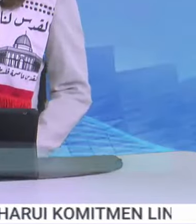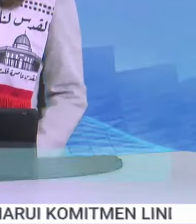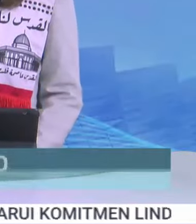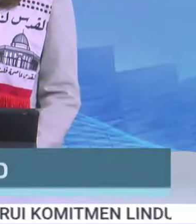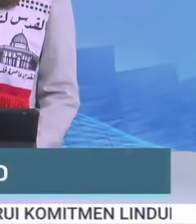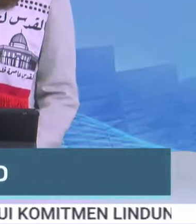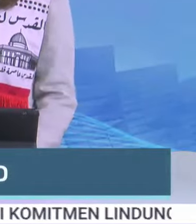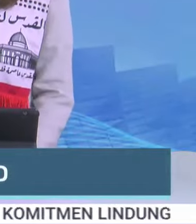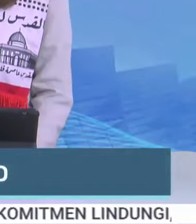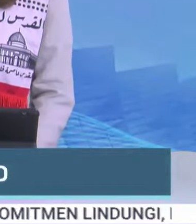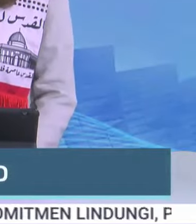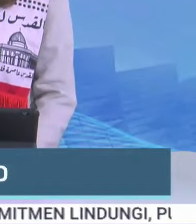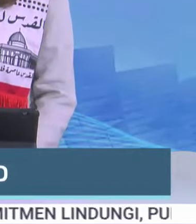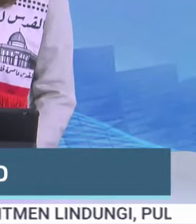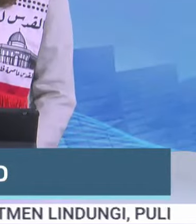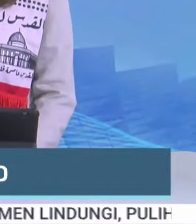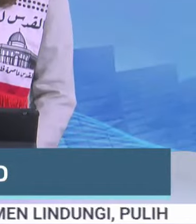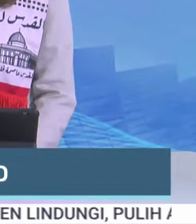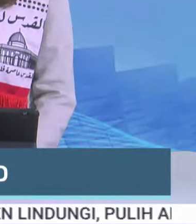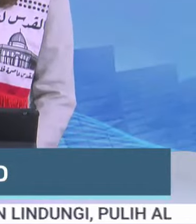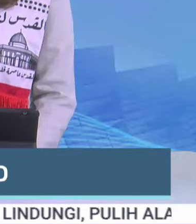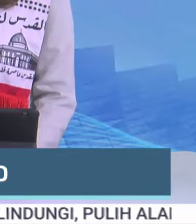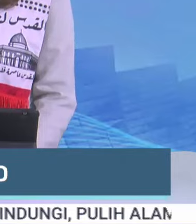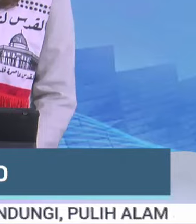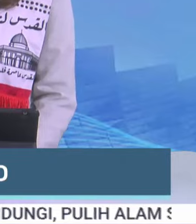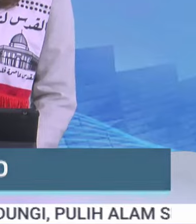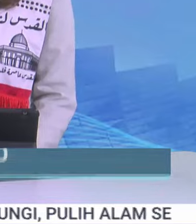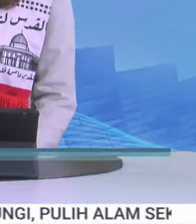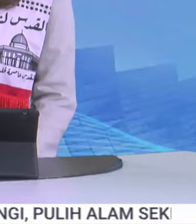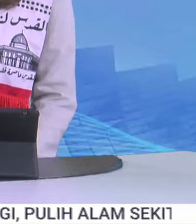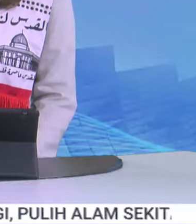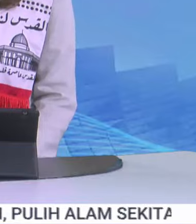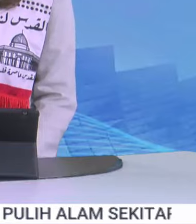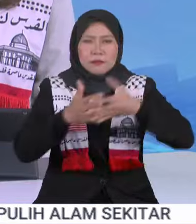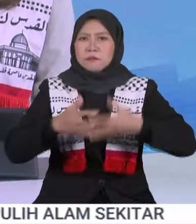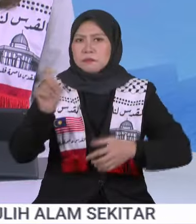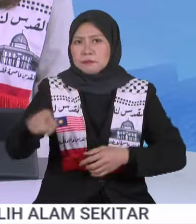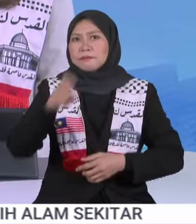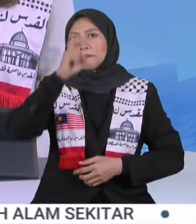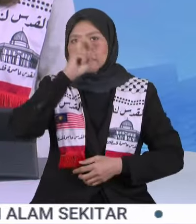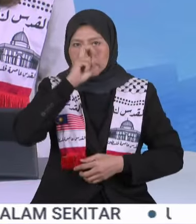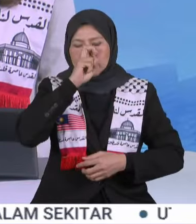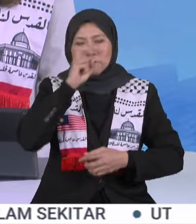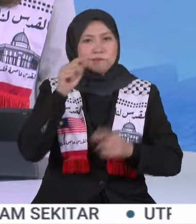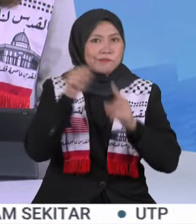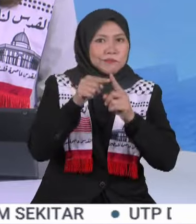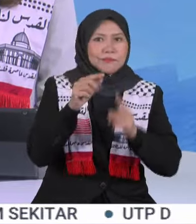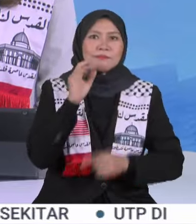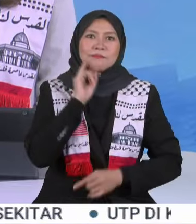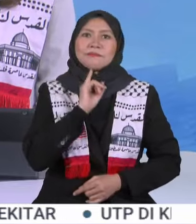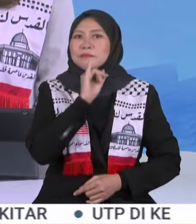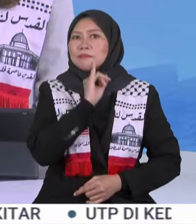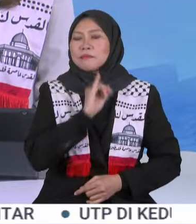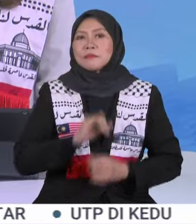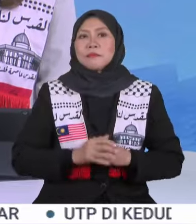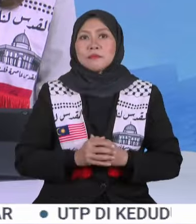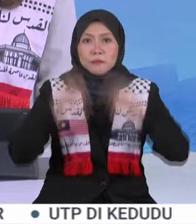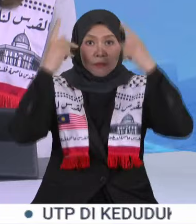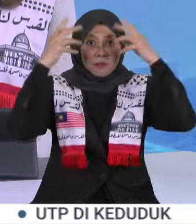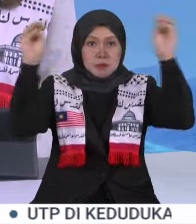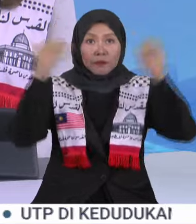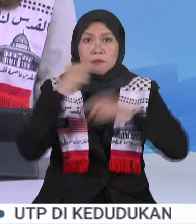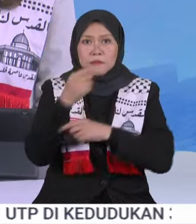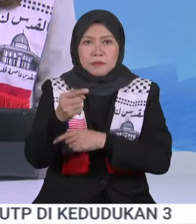Assalamualaikum. Salam Malaysia Madani. Malaysia tuntut Amerika Syarikat bertindak lebih tegas terhadap Israel. Menurut Perdana Menteri, bencana